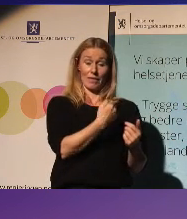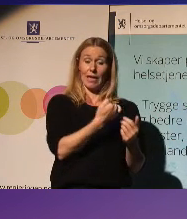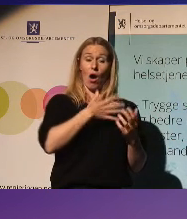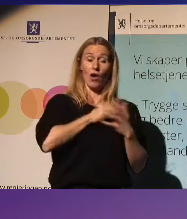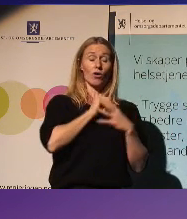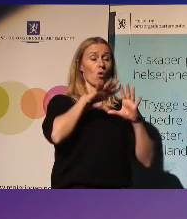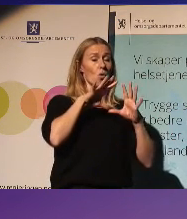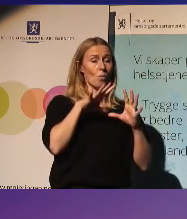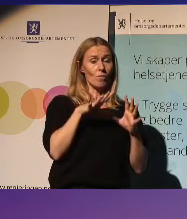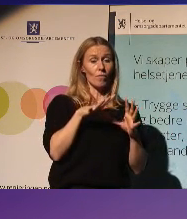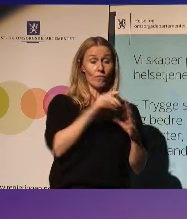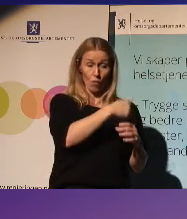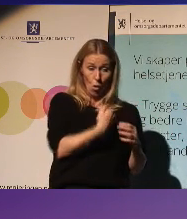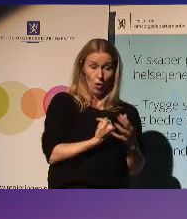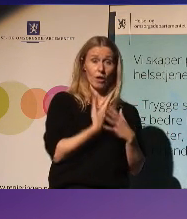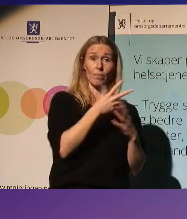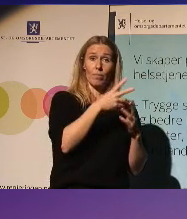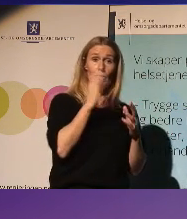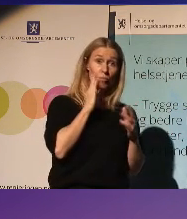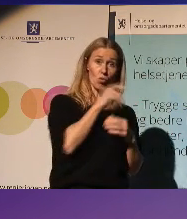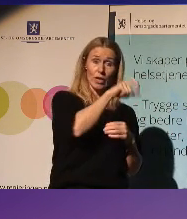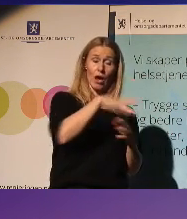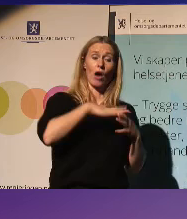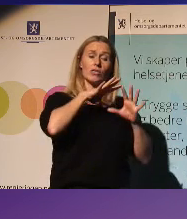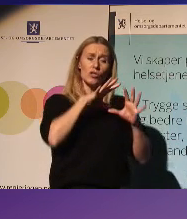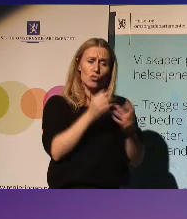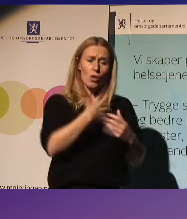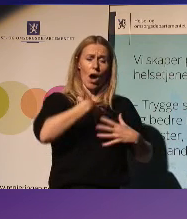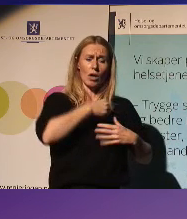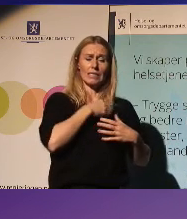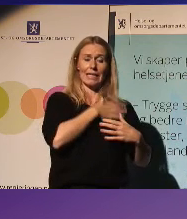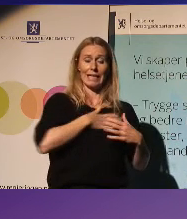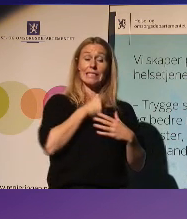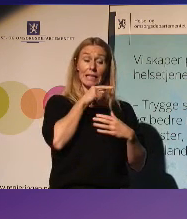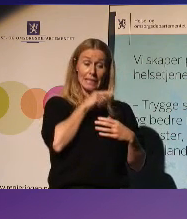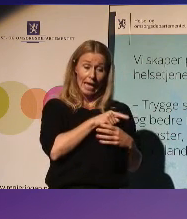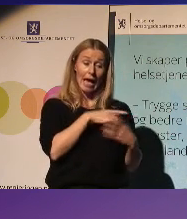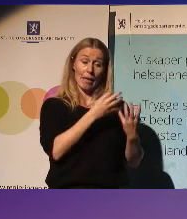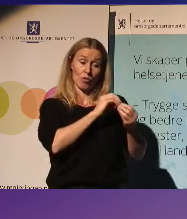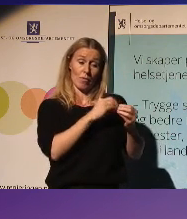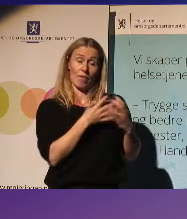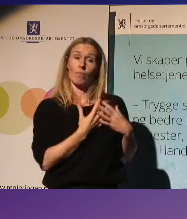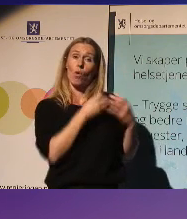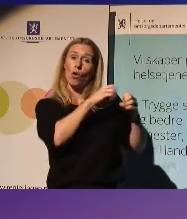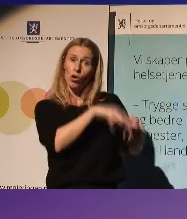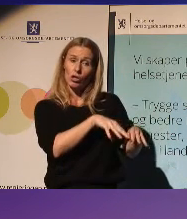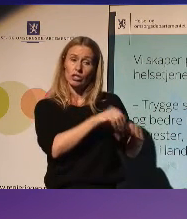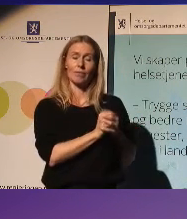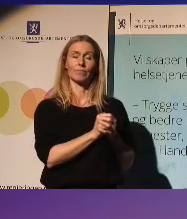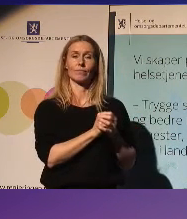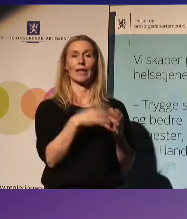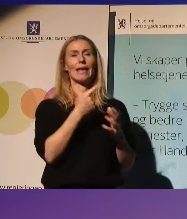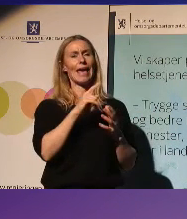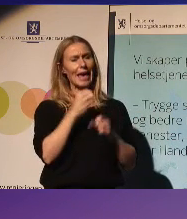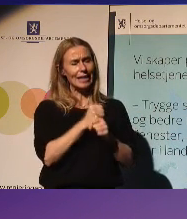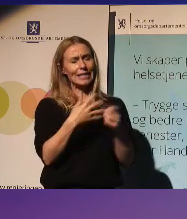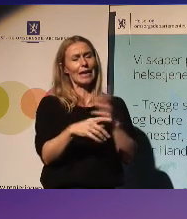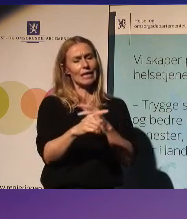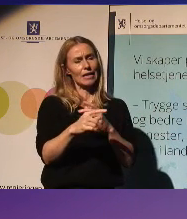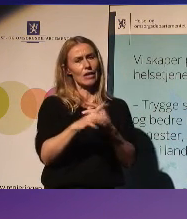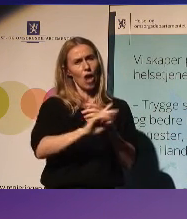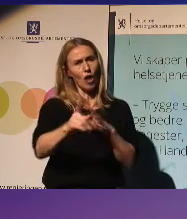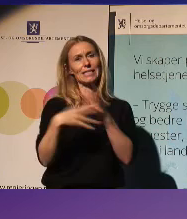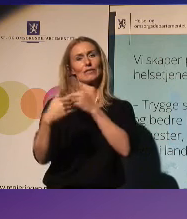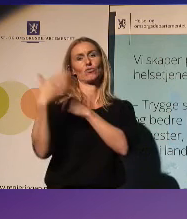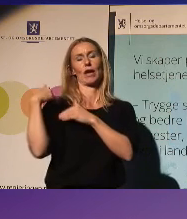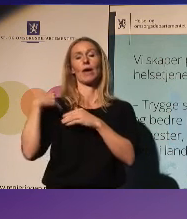omfattende angstlidelser, og at det hemmer deres livsutfoldelse. For å gjøre en lang historie kort. Det som startet som et